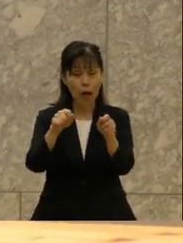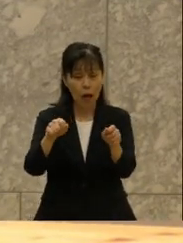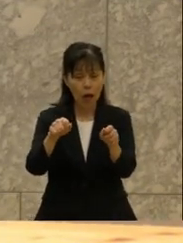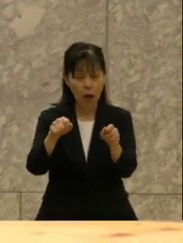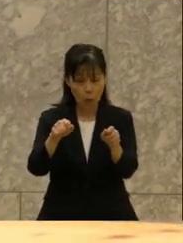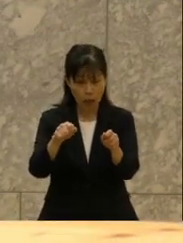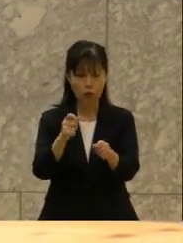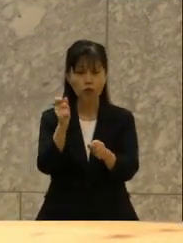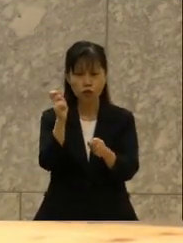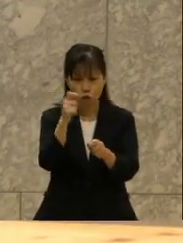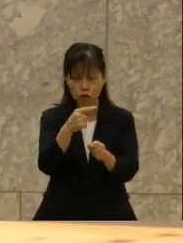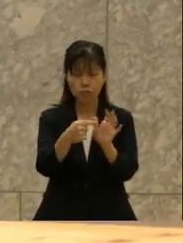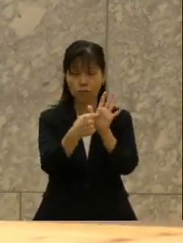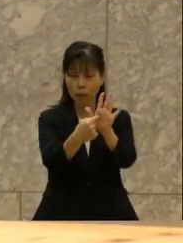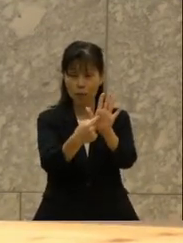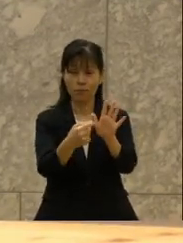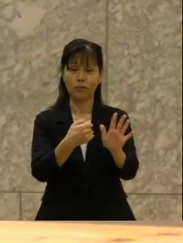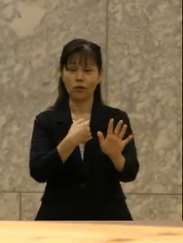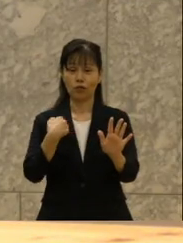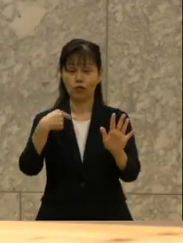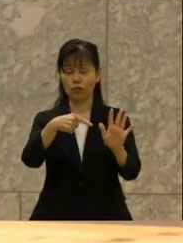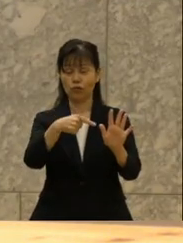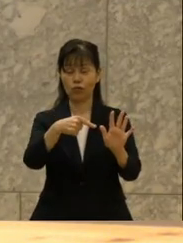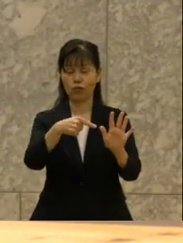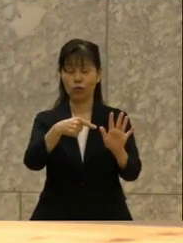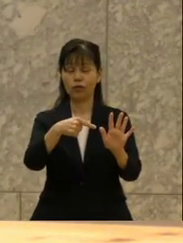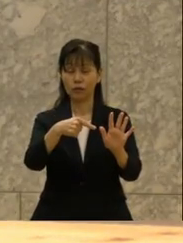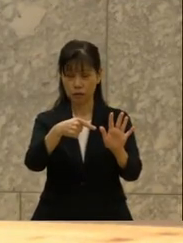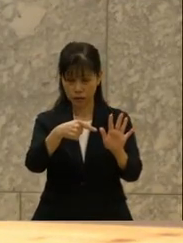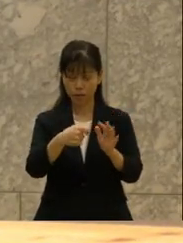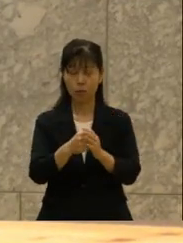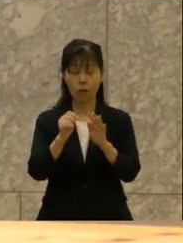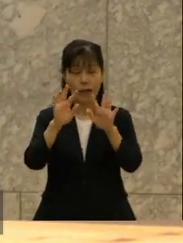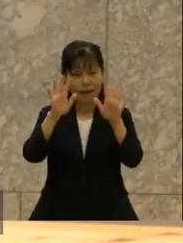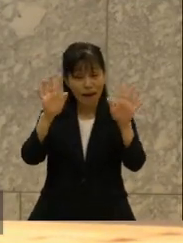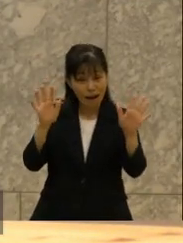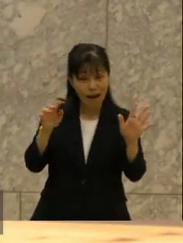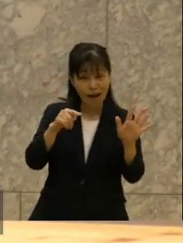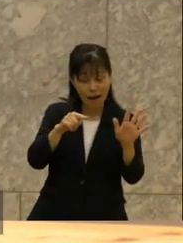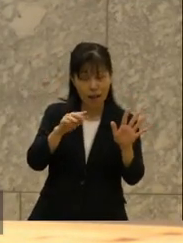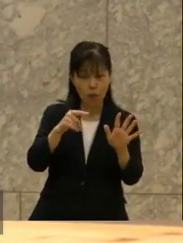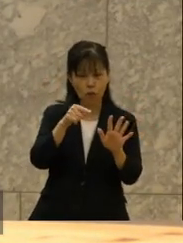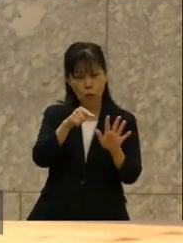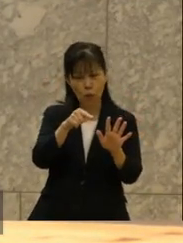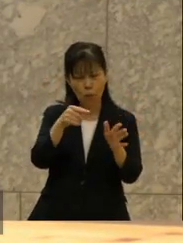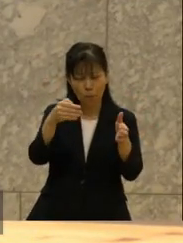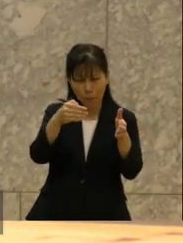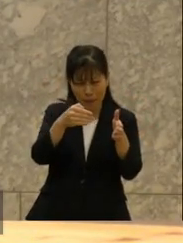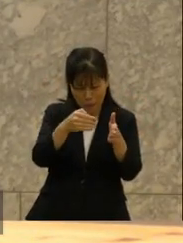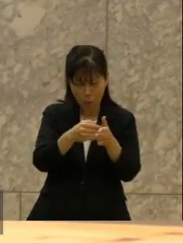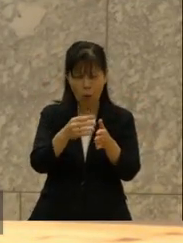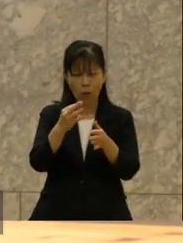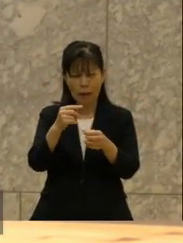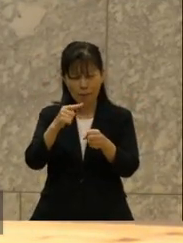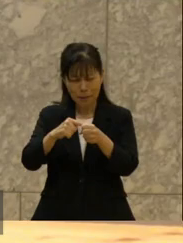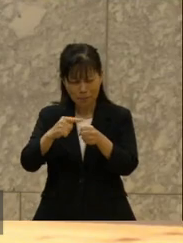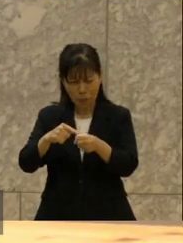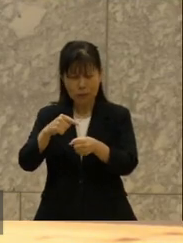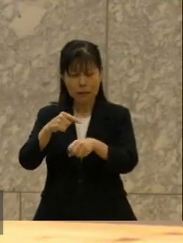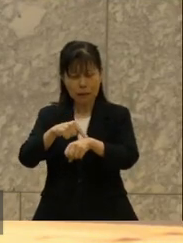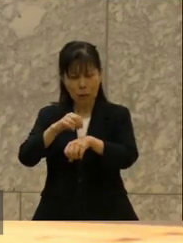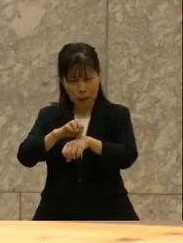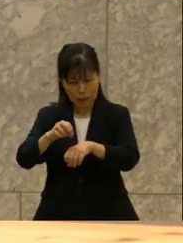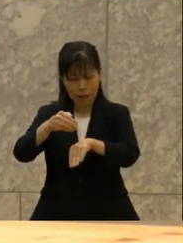んですよねすぐ出るんですですからその部分はものすごく華やかですけどもそこに来るために何年も何年も時間をかけて